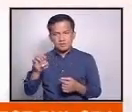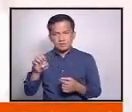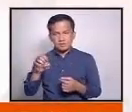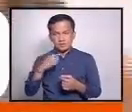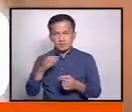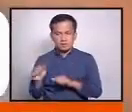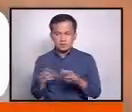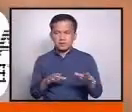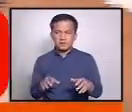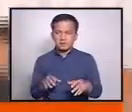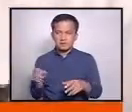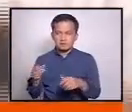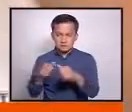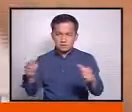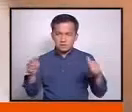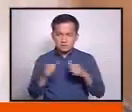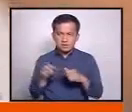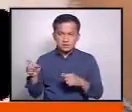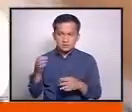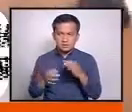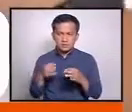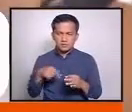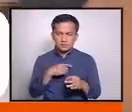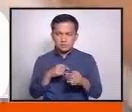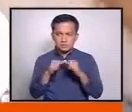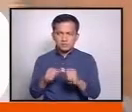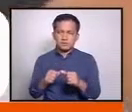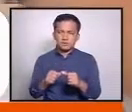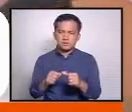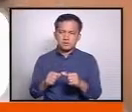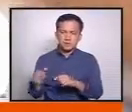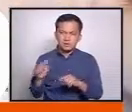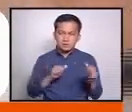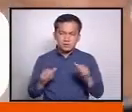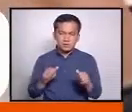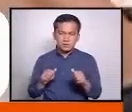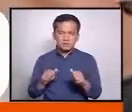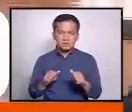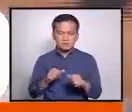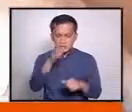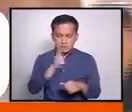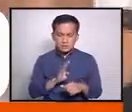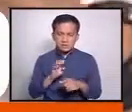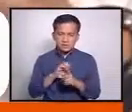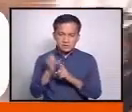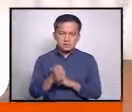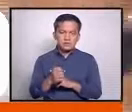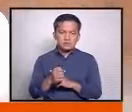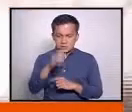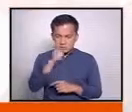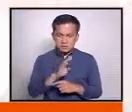of fisheries. Andun na tayo sa area na yun. And if we continue activities that degrade the environment, that degrade the